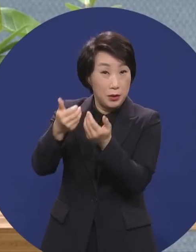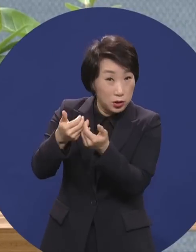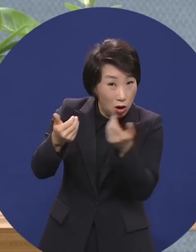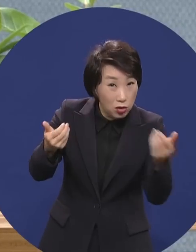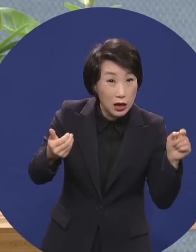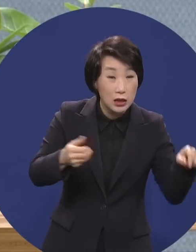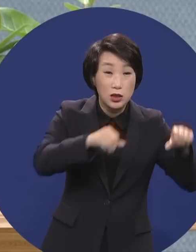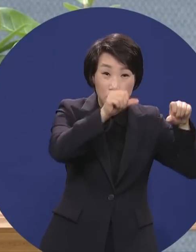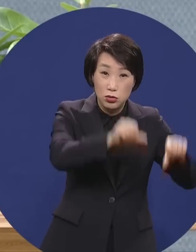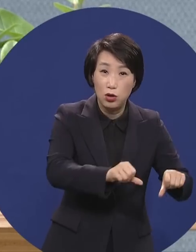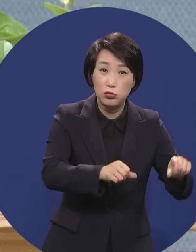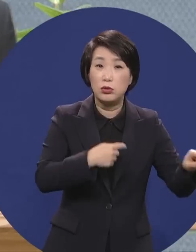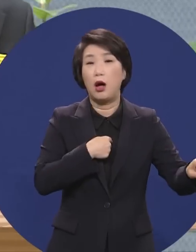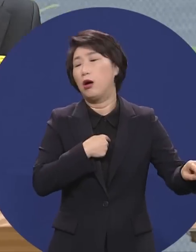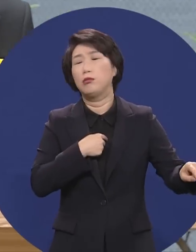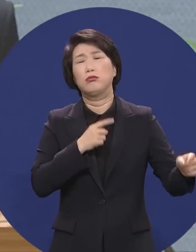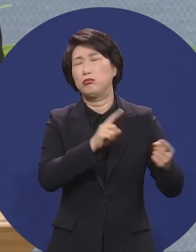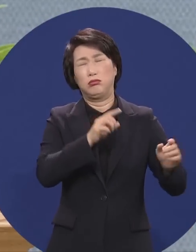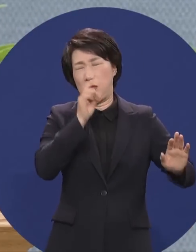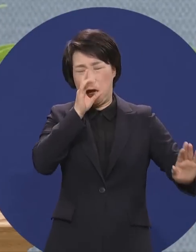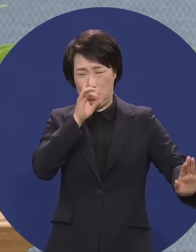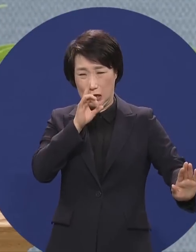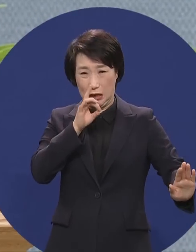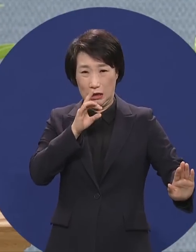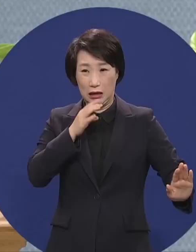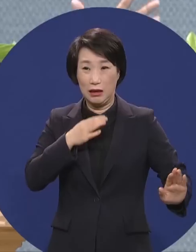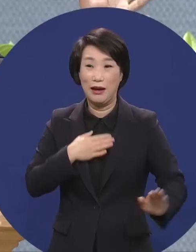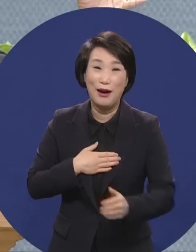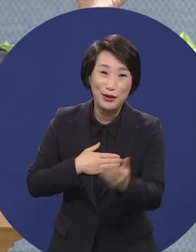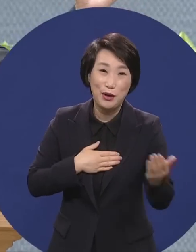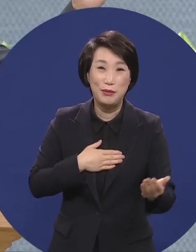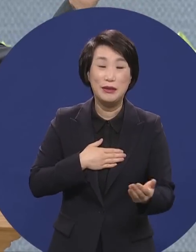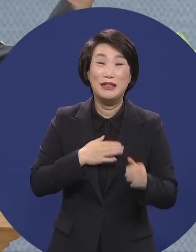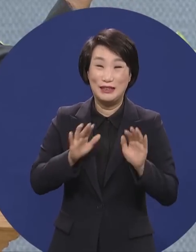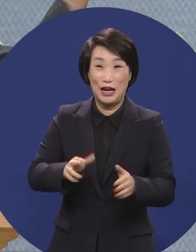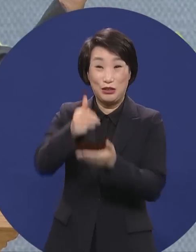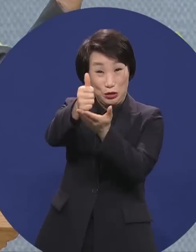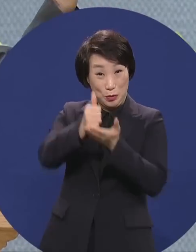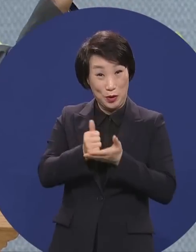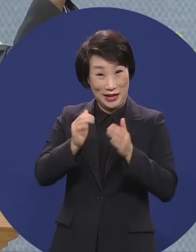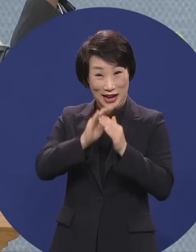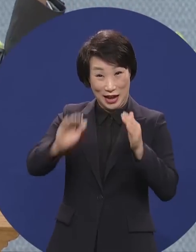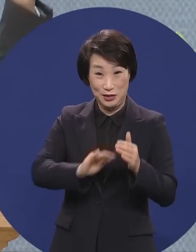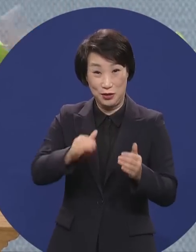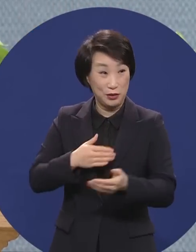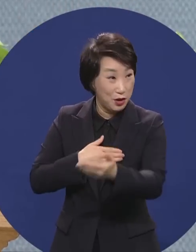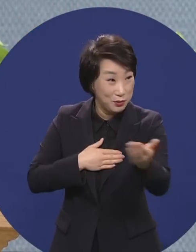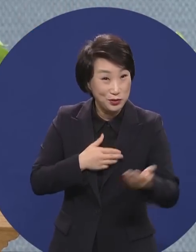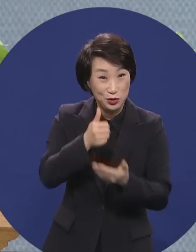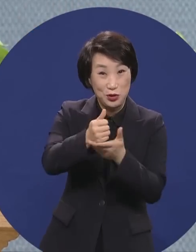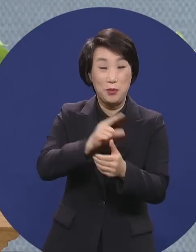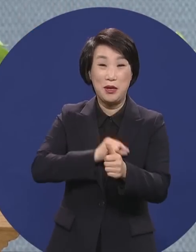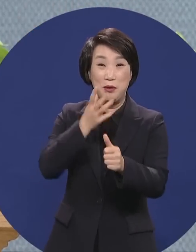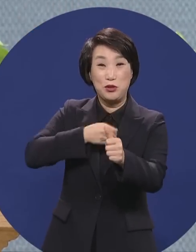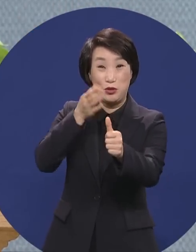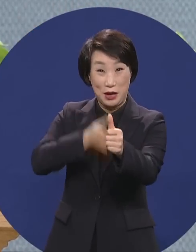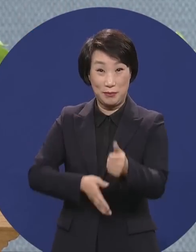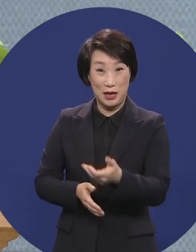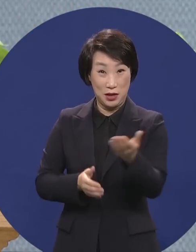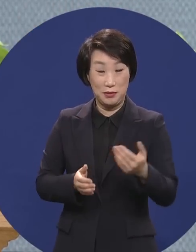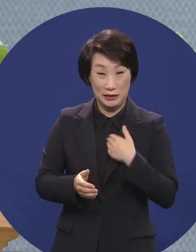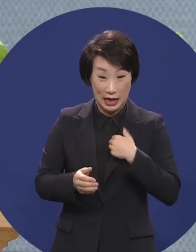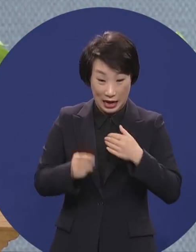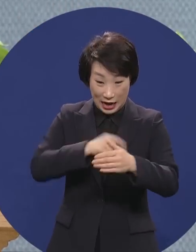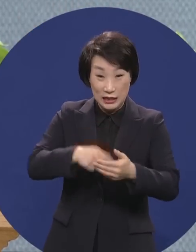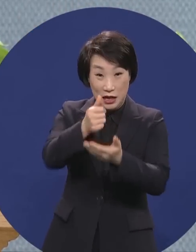이런 저주는 우리에게 없어야 된다. 우리는 주님 모신 가정 되기를 주님의 이름으로 축원합니다. 내